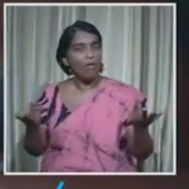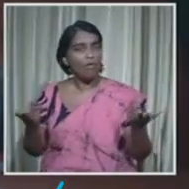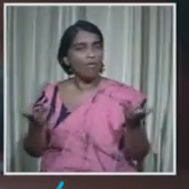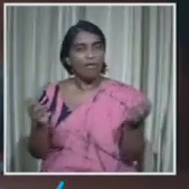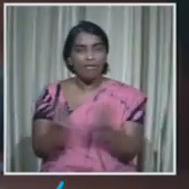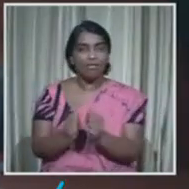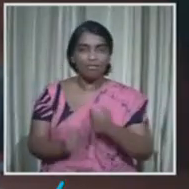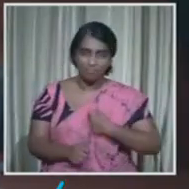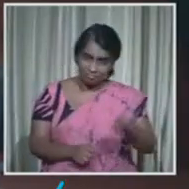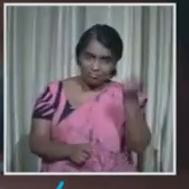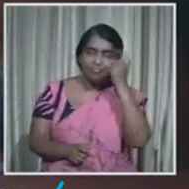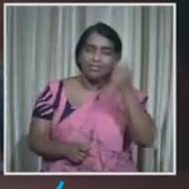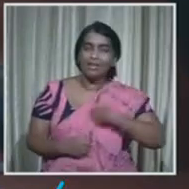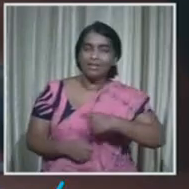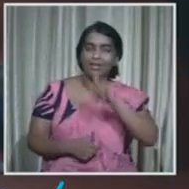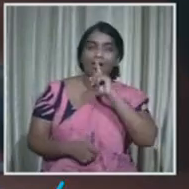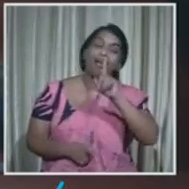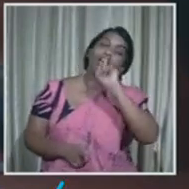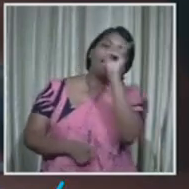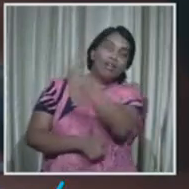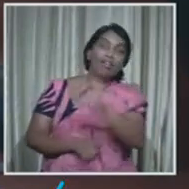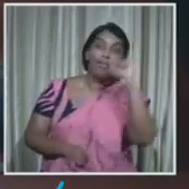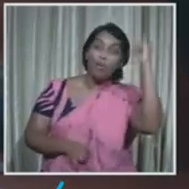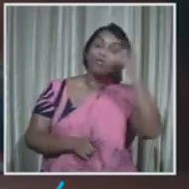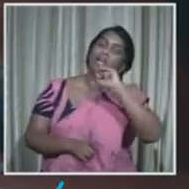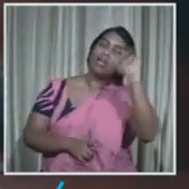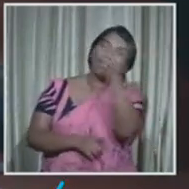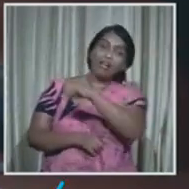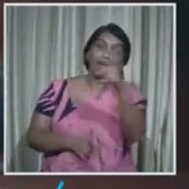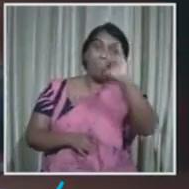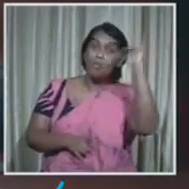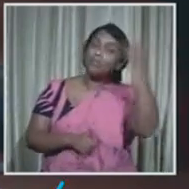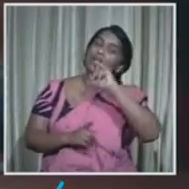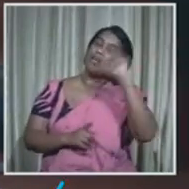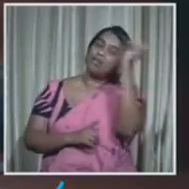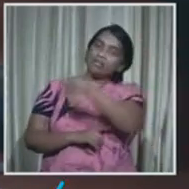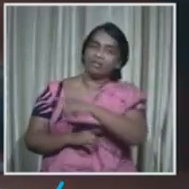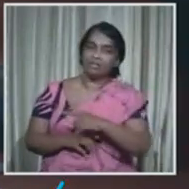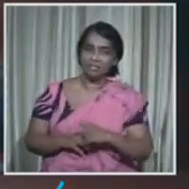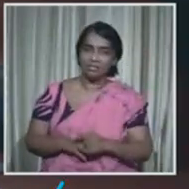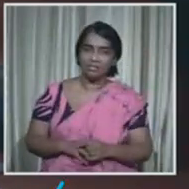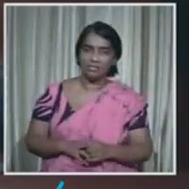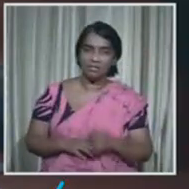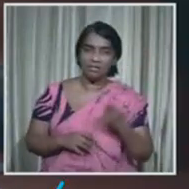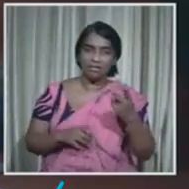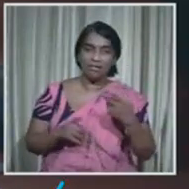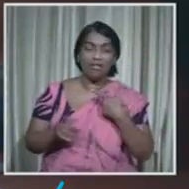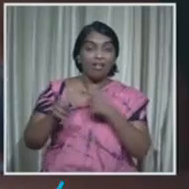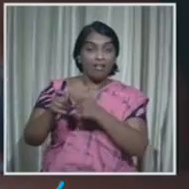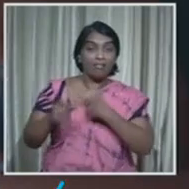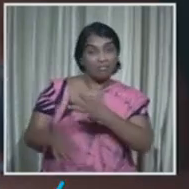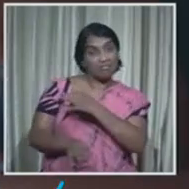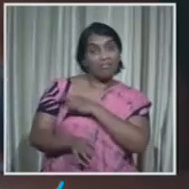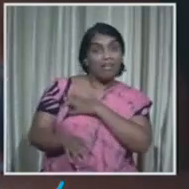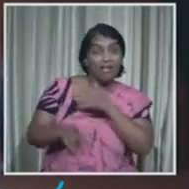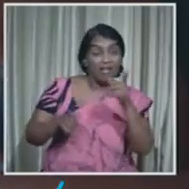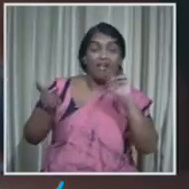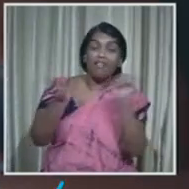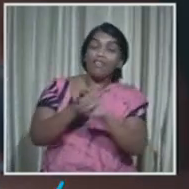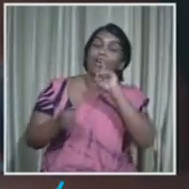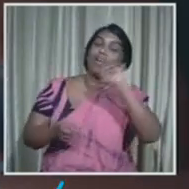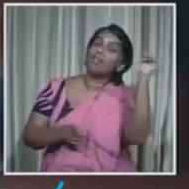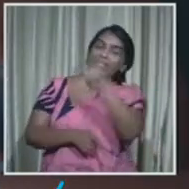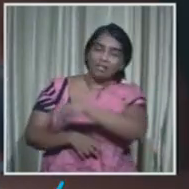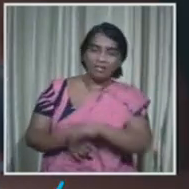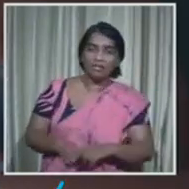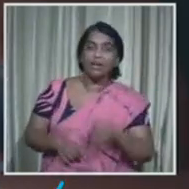මම දන්නේවා කියන්නේ අහන්න ගිහිල්ලා ඔයගේ ලොක්කගෙන් අහන්න ගිහිල්ලා හරිද නැත්නම් එවන්ගාජ් පැටි ගන්නගෙන් අහන්න ගිහිල්ලා ගරු කතා නේද